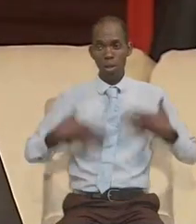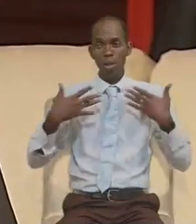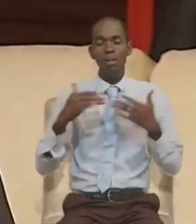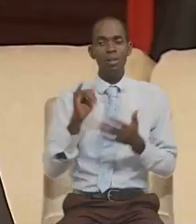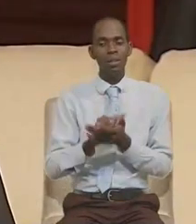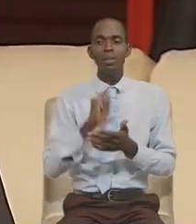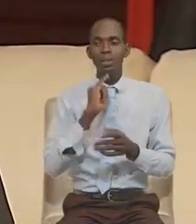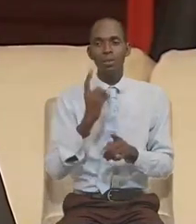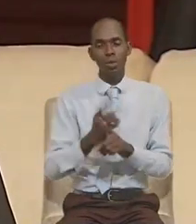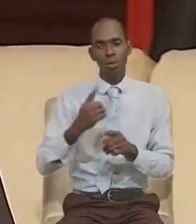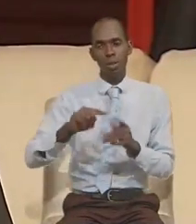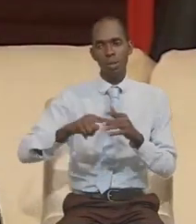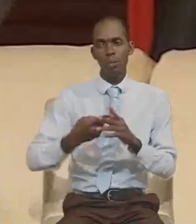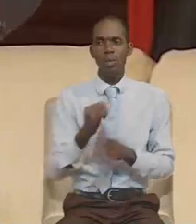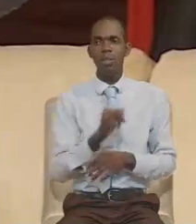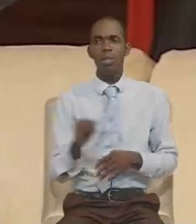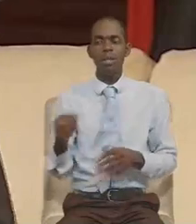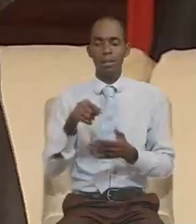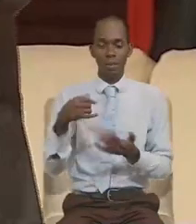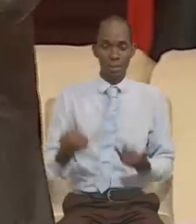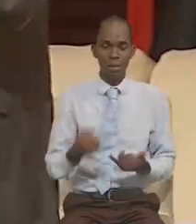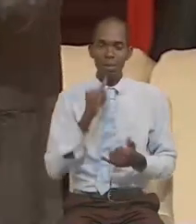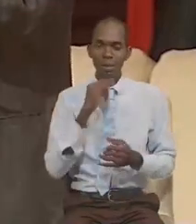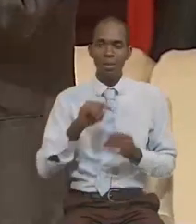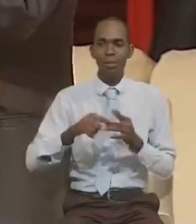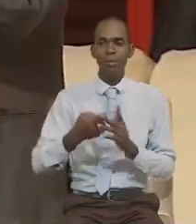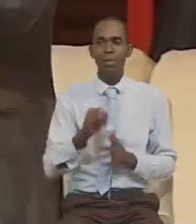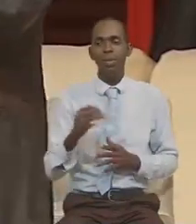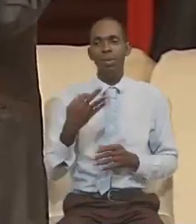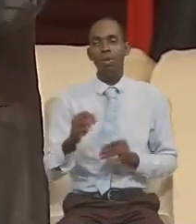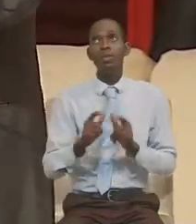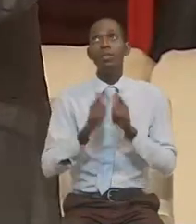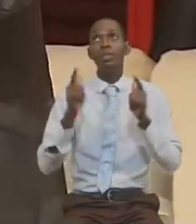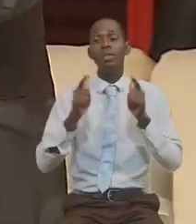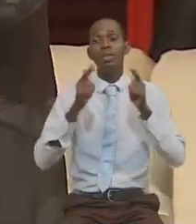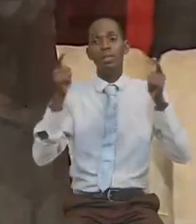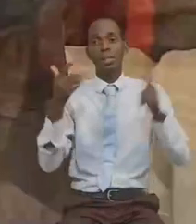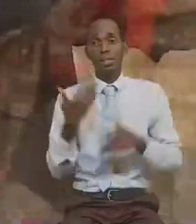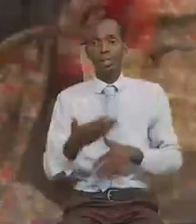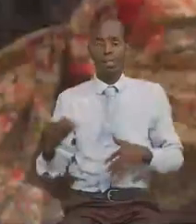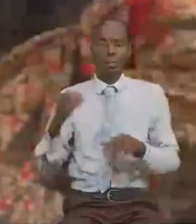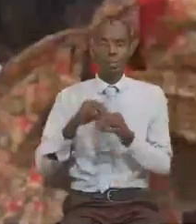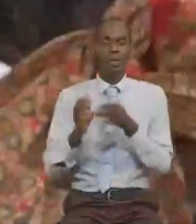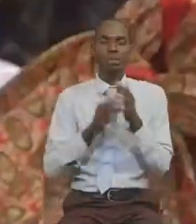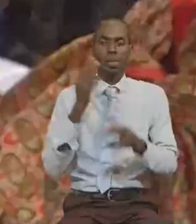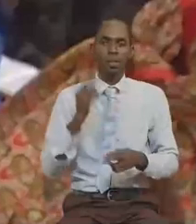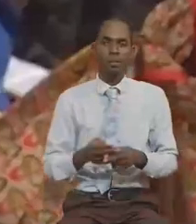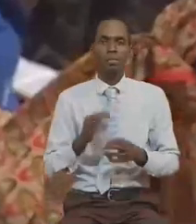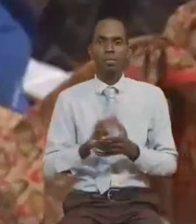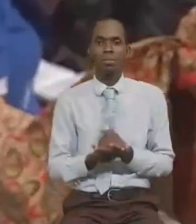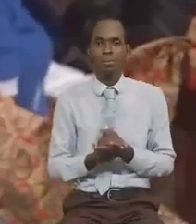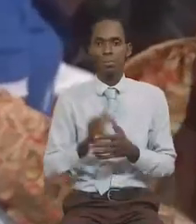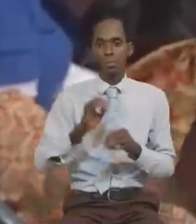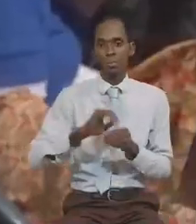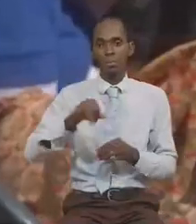commencement. Et voici le commencement de grandes choses au nom de Jésus. En Jean au